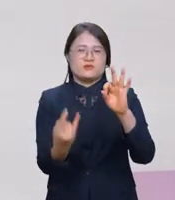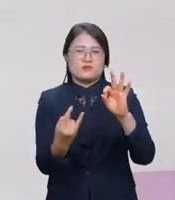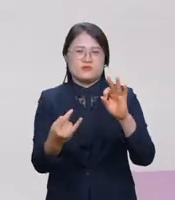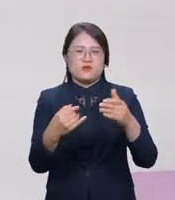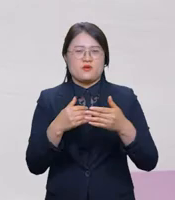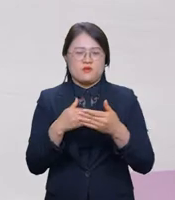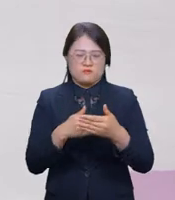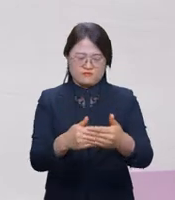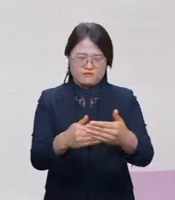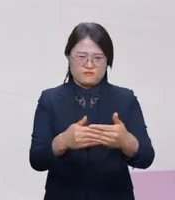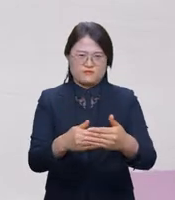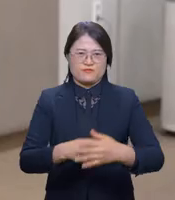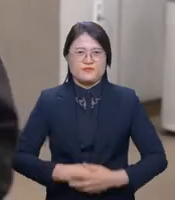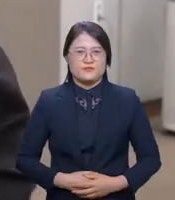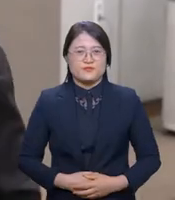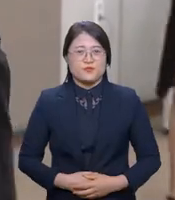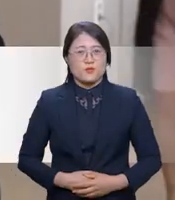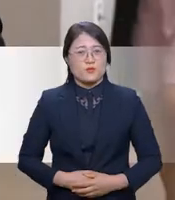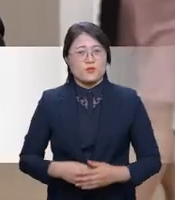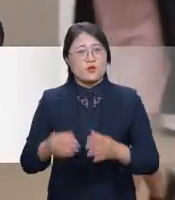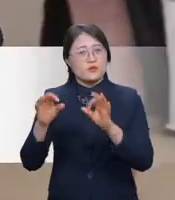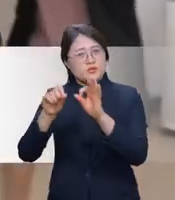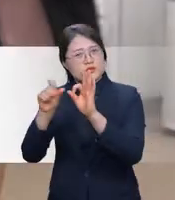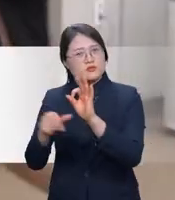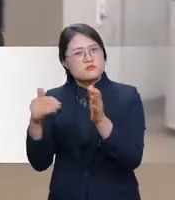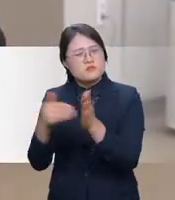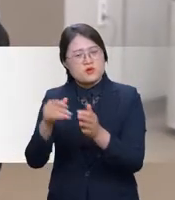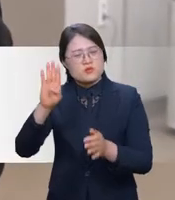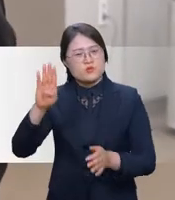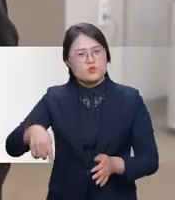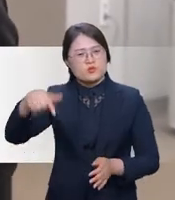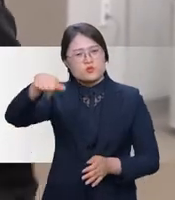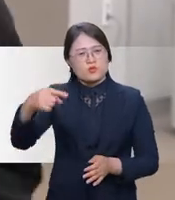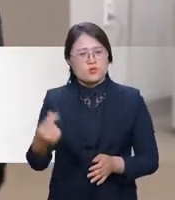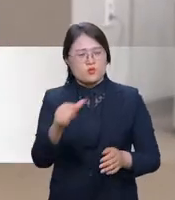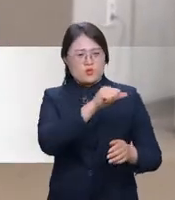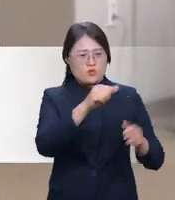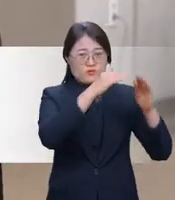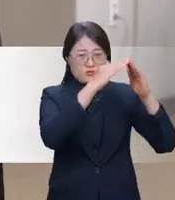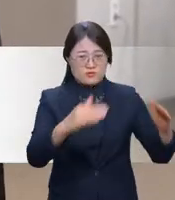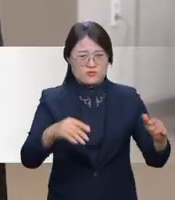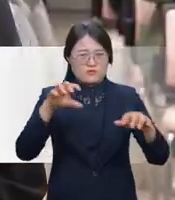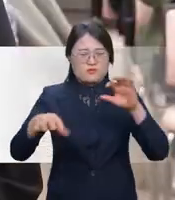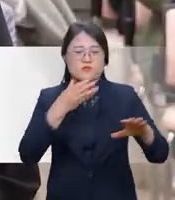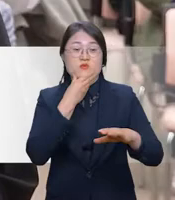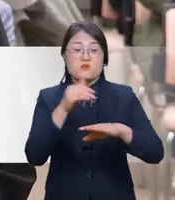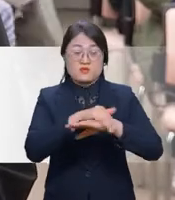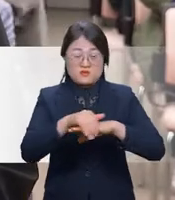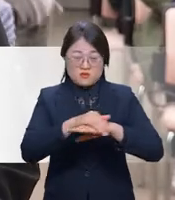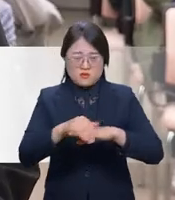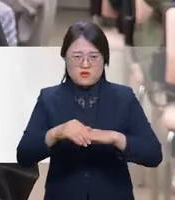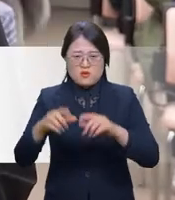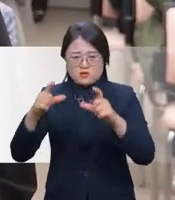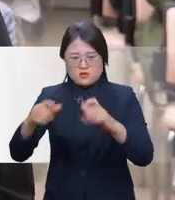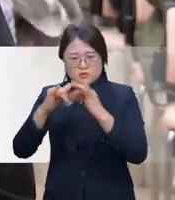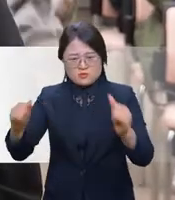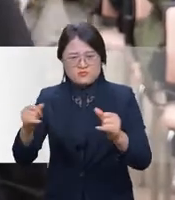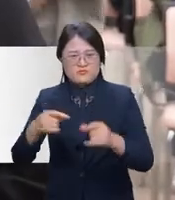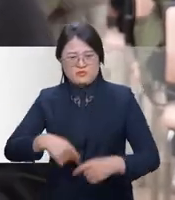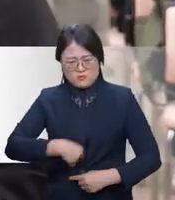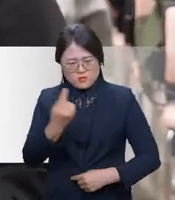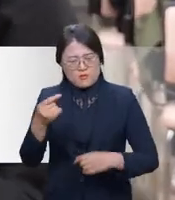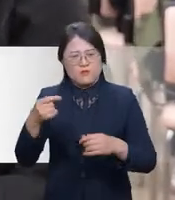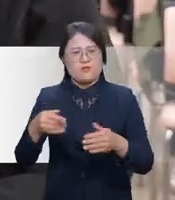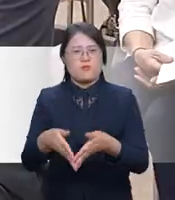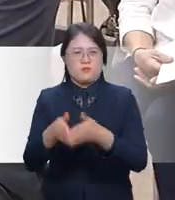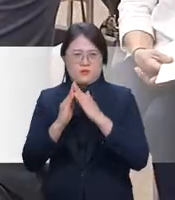운영될 예정인데요. 이를 통해 오는 10월까지 부곡동과 오전동의 마을 복지계획을 지역 주민이 스스로 수립하게